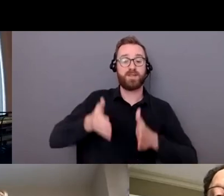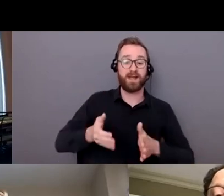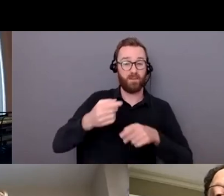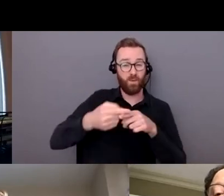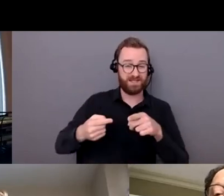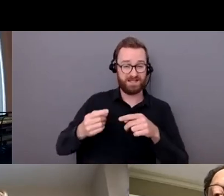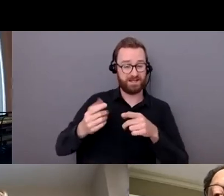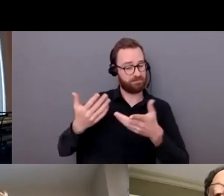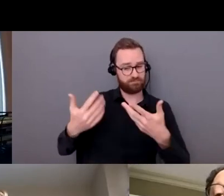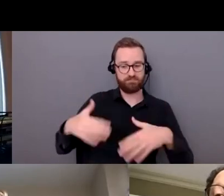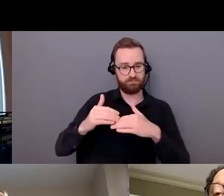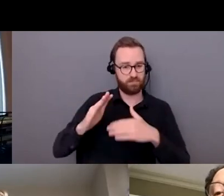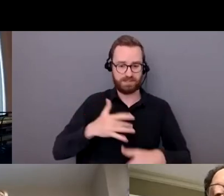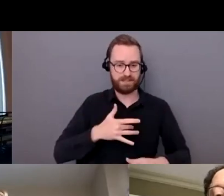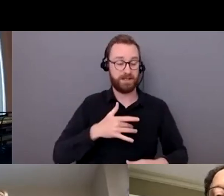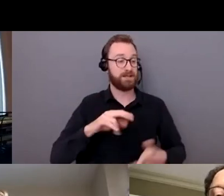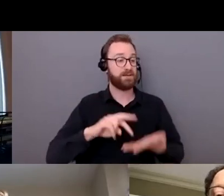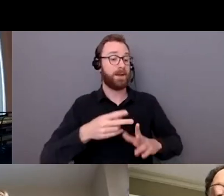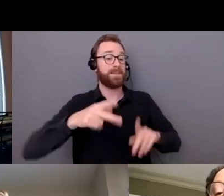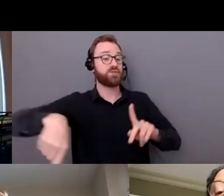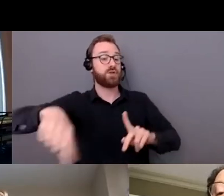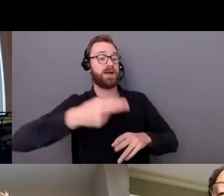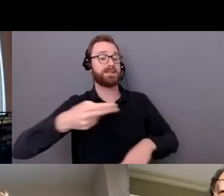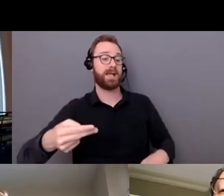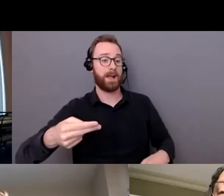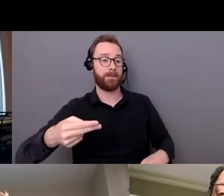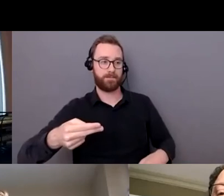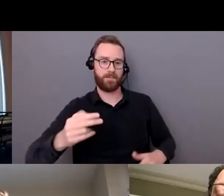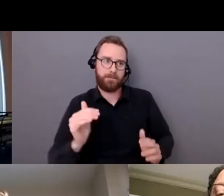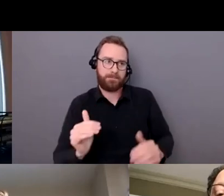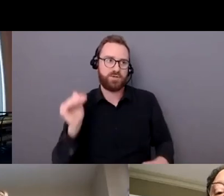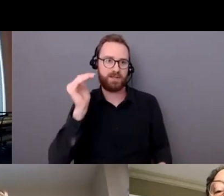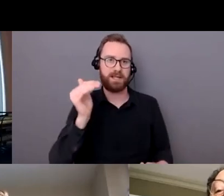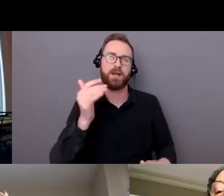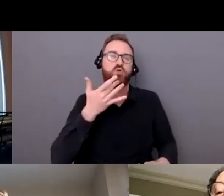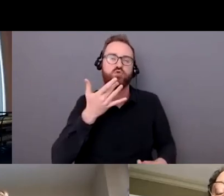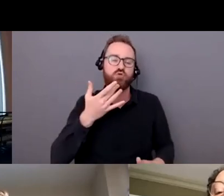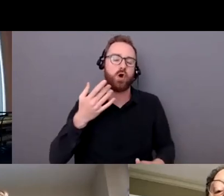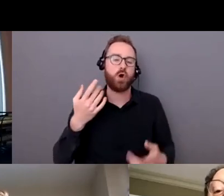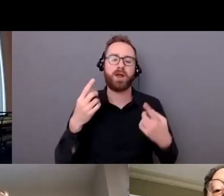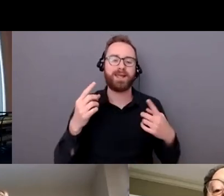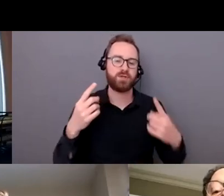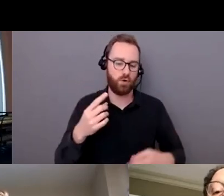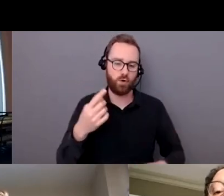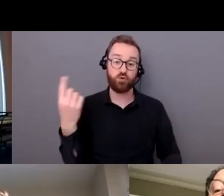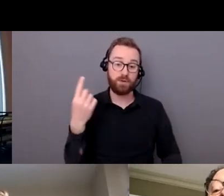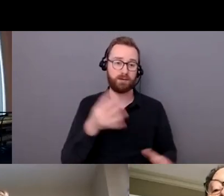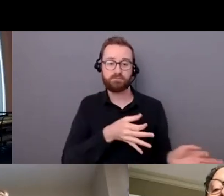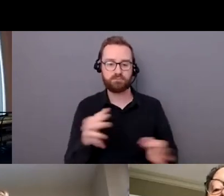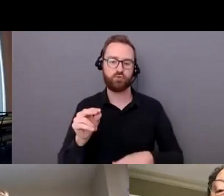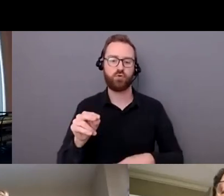personnes en situation d'handicap, un grand nombre de personnes vont vouloir à l'occasion, mais je pense qu'il va falloir y avoir un mode